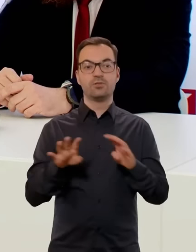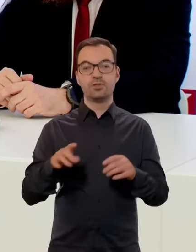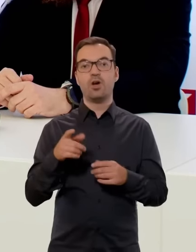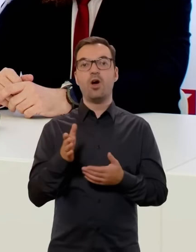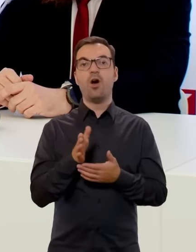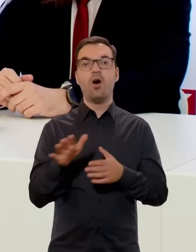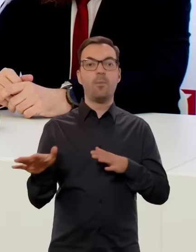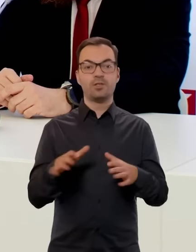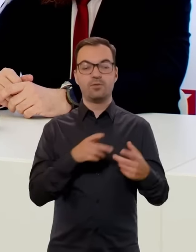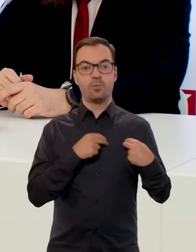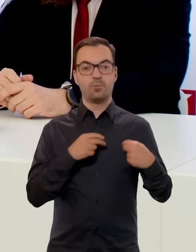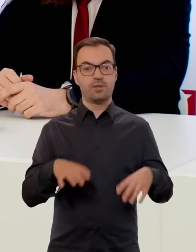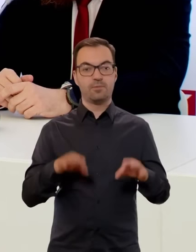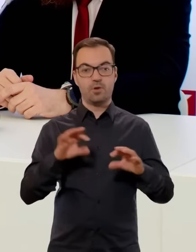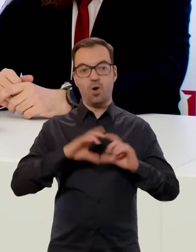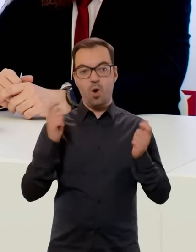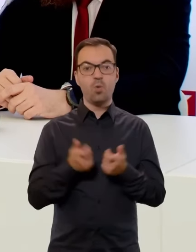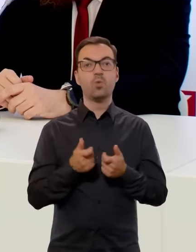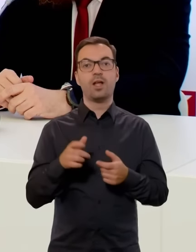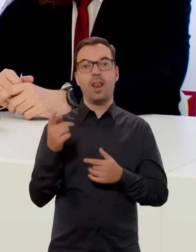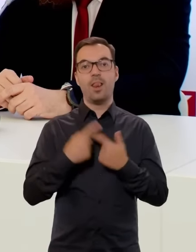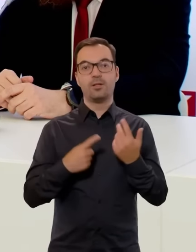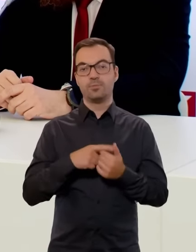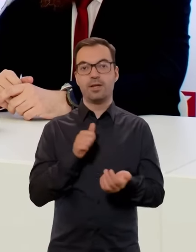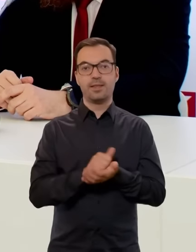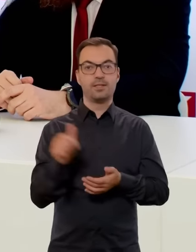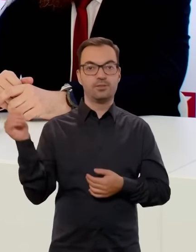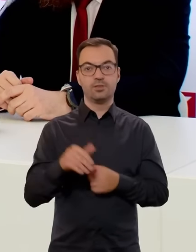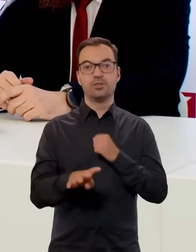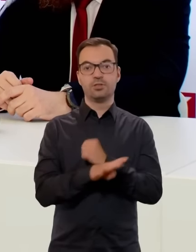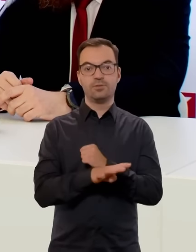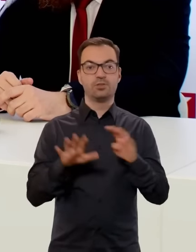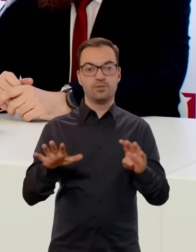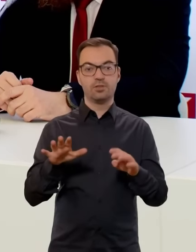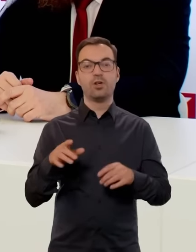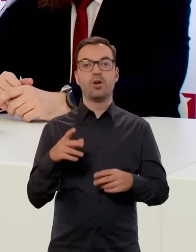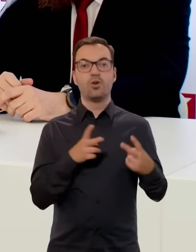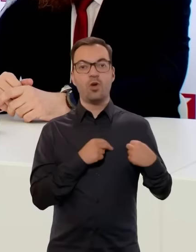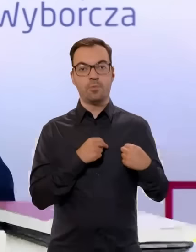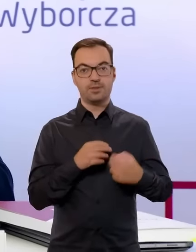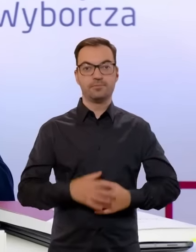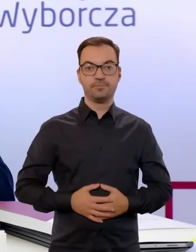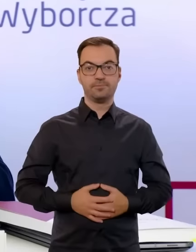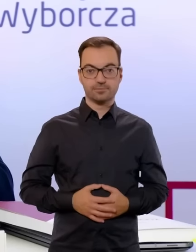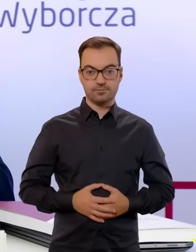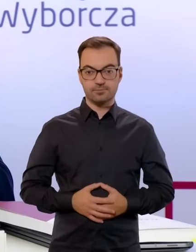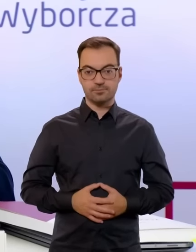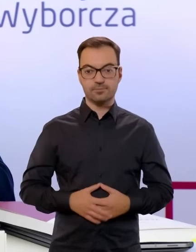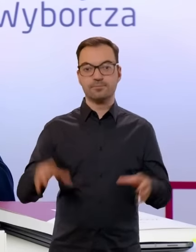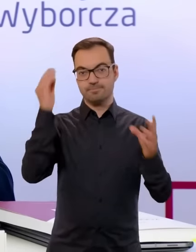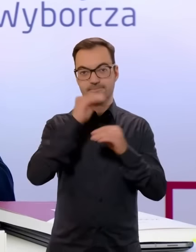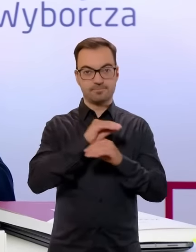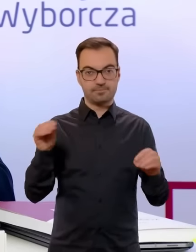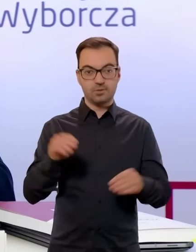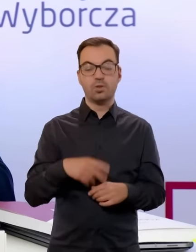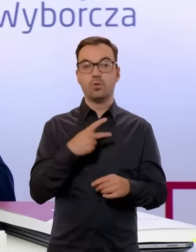59 obwodowych komisji wyborczych na ogólną liczbę 11 099 komisji obwodowych